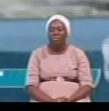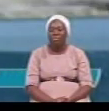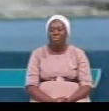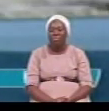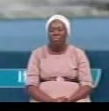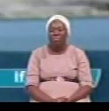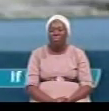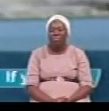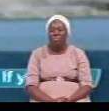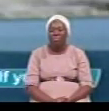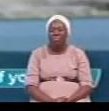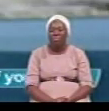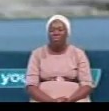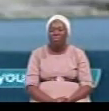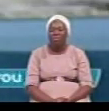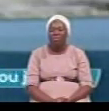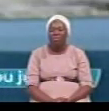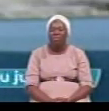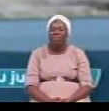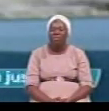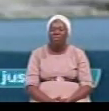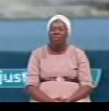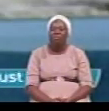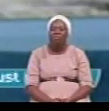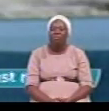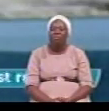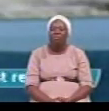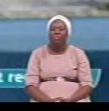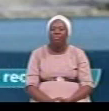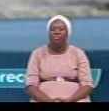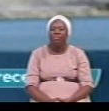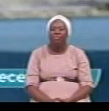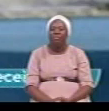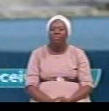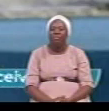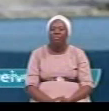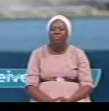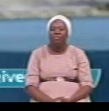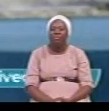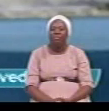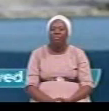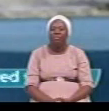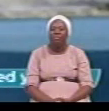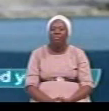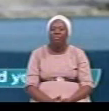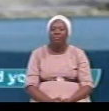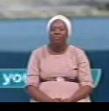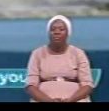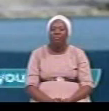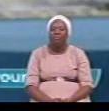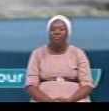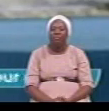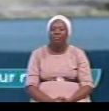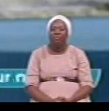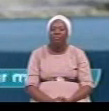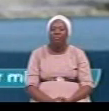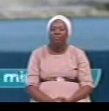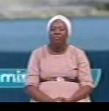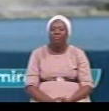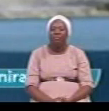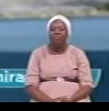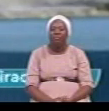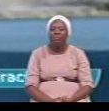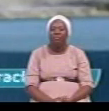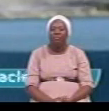Ndagao midwe ngula akwanza. So uzwa 2018. Nihula niyaga ndu umakwanza kwa